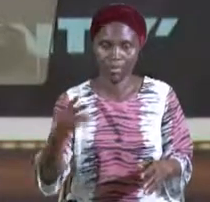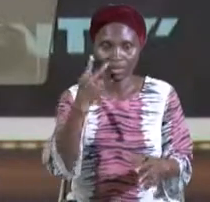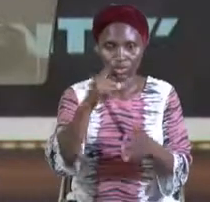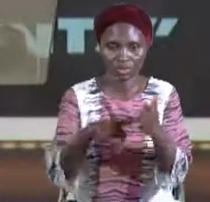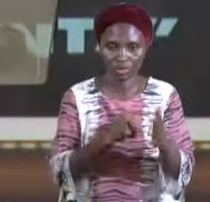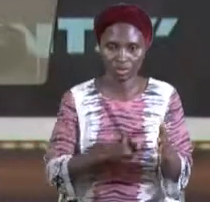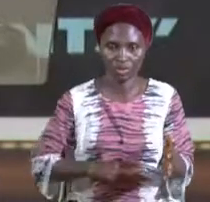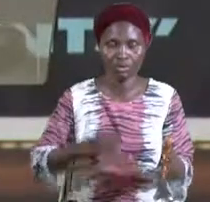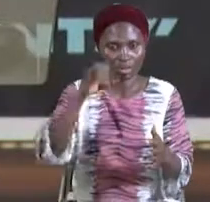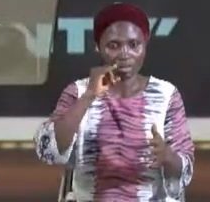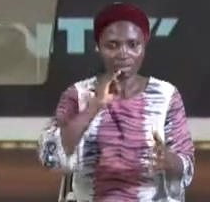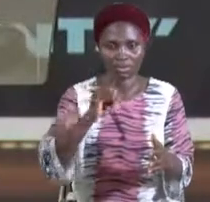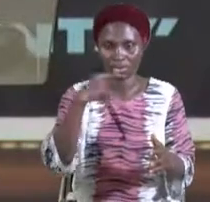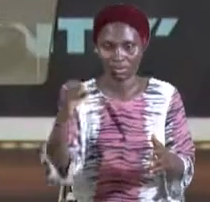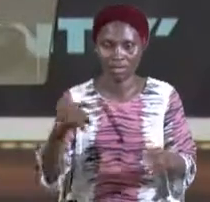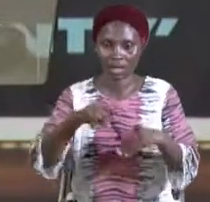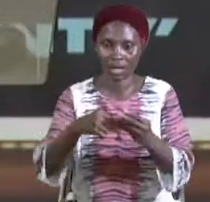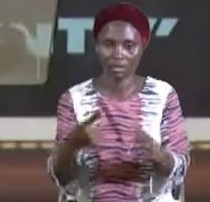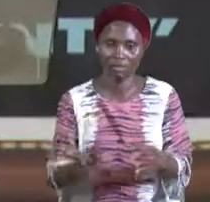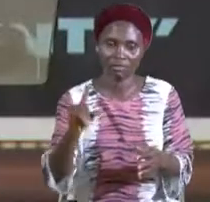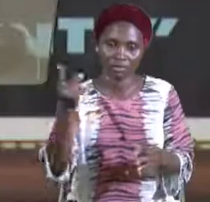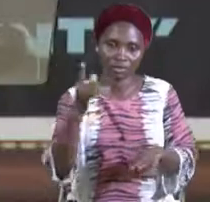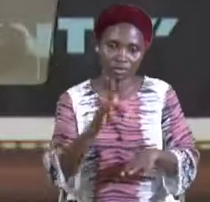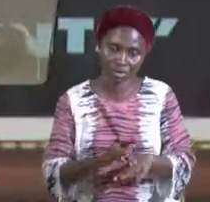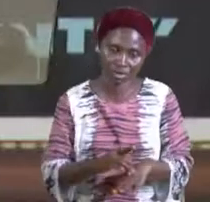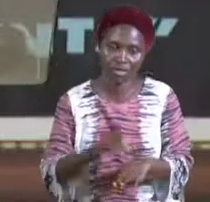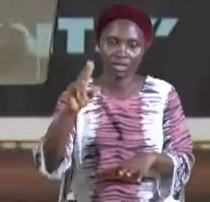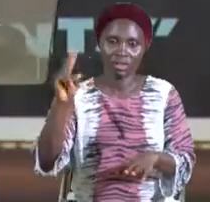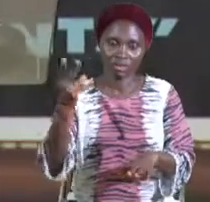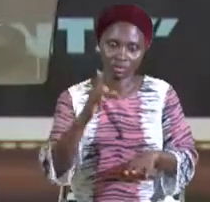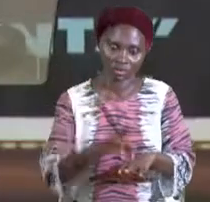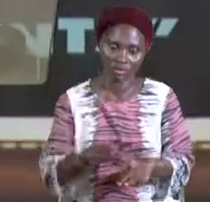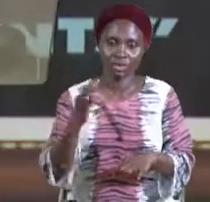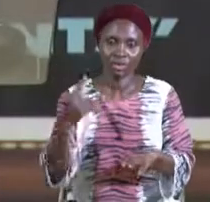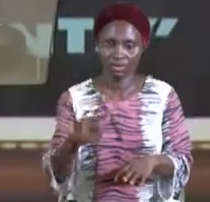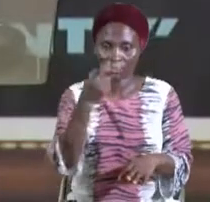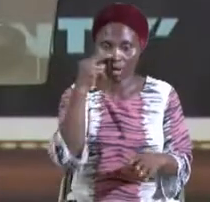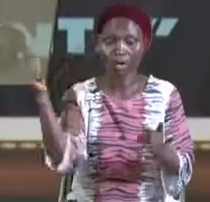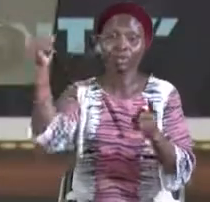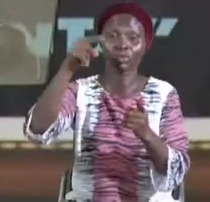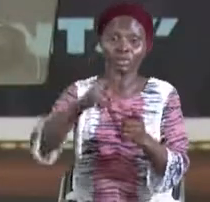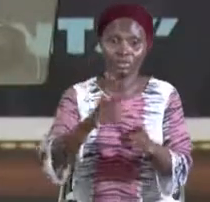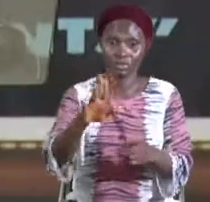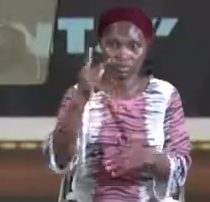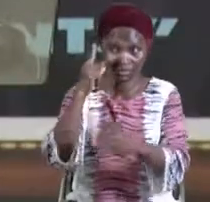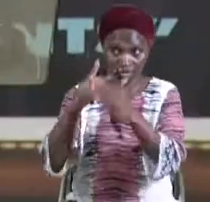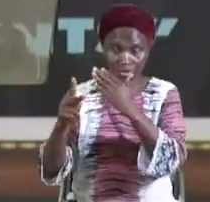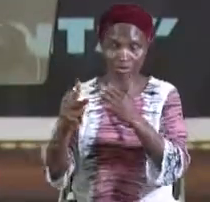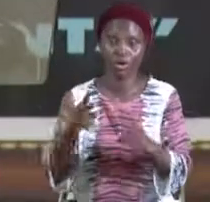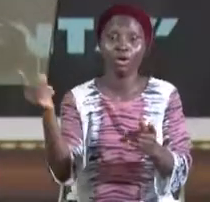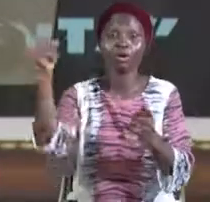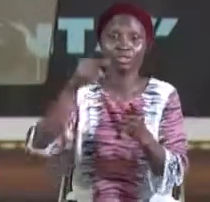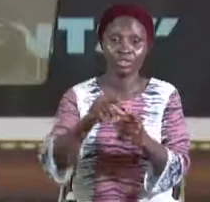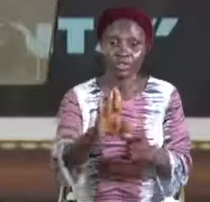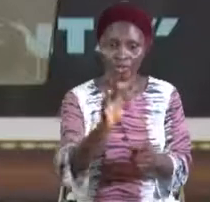pour l'aveugle, la seconde touche pour l'aveugle, jusqu'à ce que ta vue, jusqu'à ce que ta vision, jusqu'à